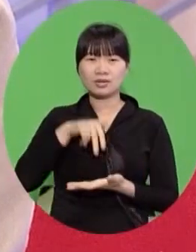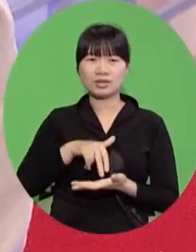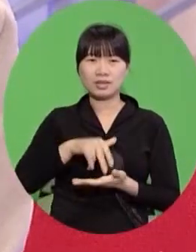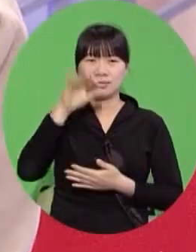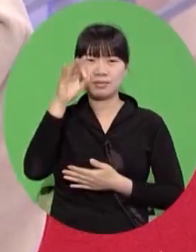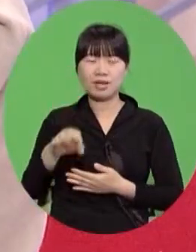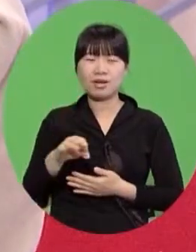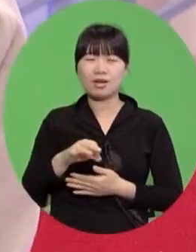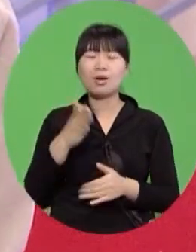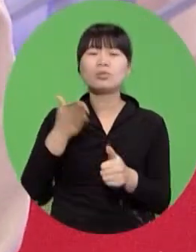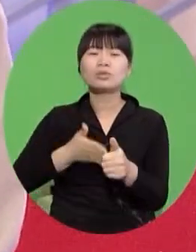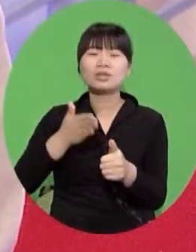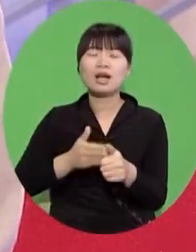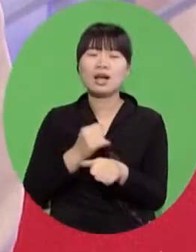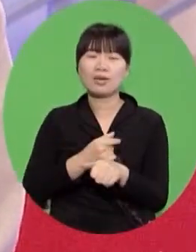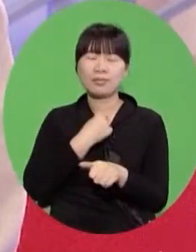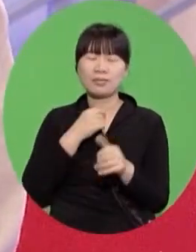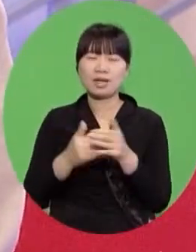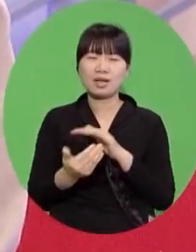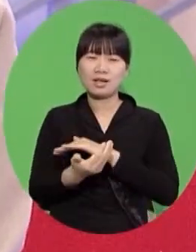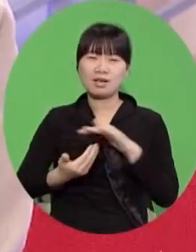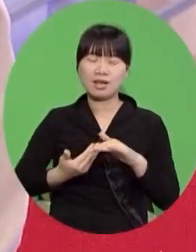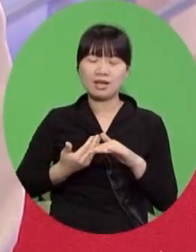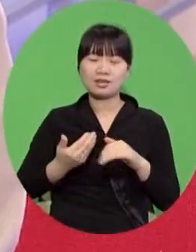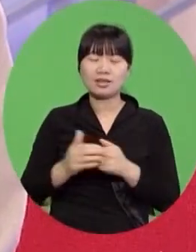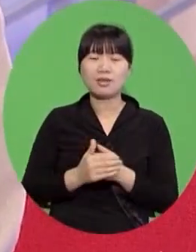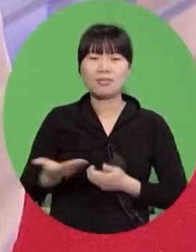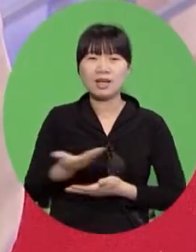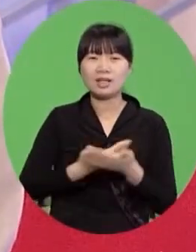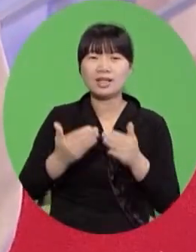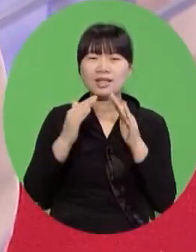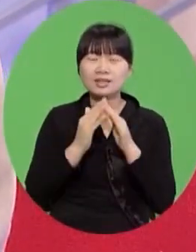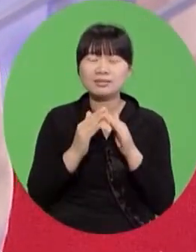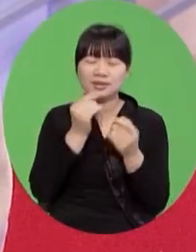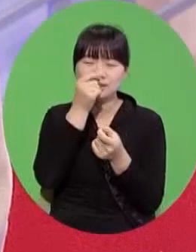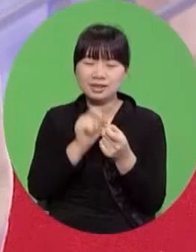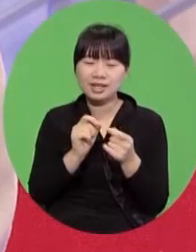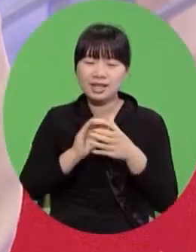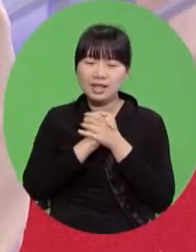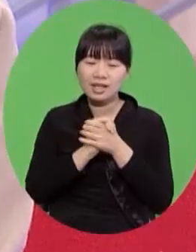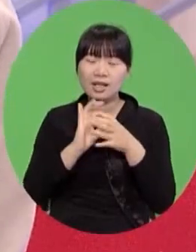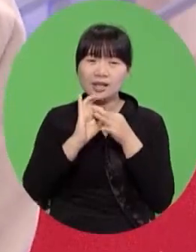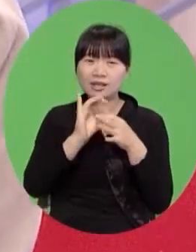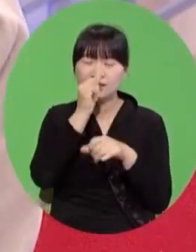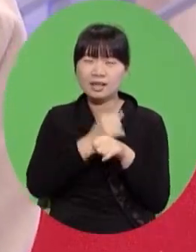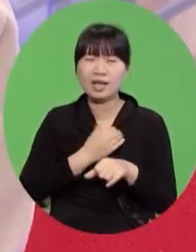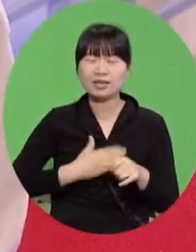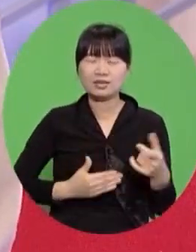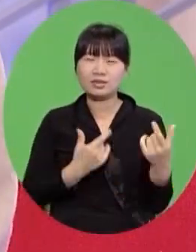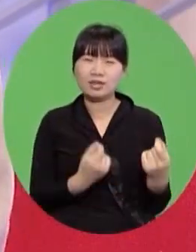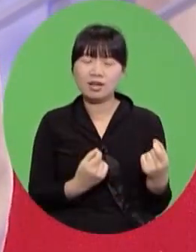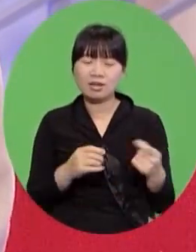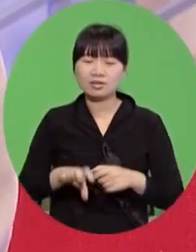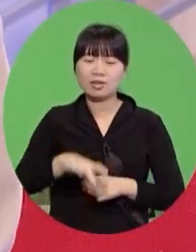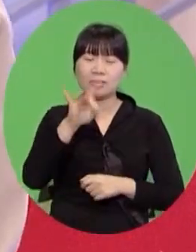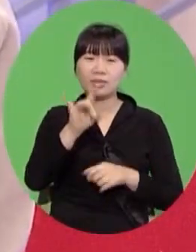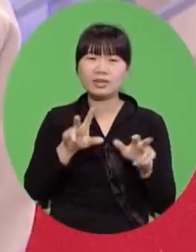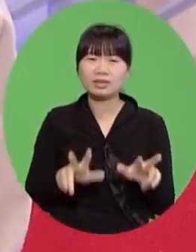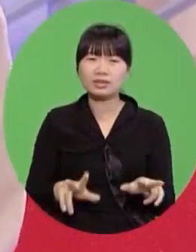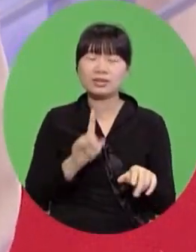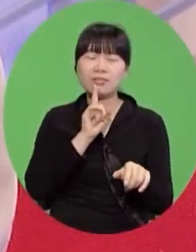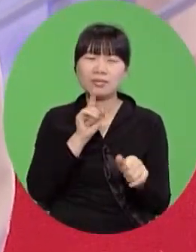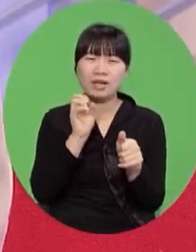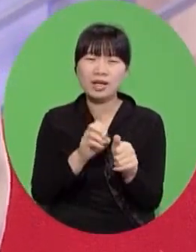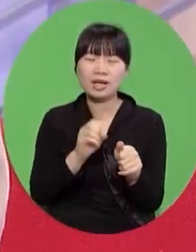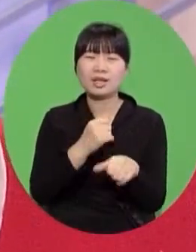경우에는 좀 부탁을 드리라 그래요. 네. 사전에 이 마실 다니는 이 집이 조금 친한 사이면은 알다시피 좀 우리 아이가 처음에 이렇게 좀 말